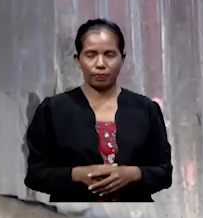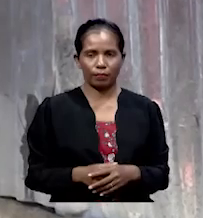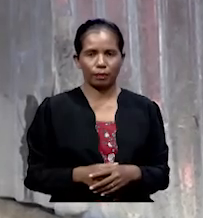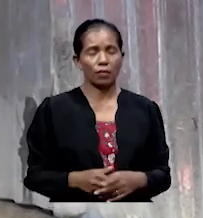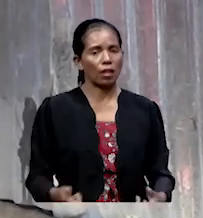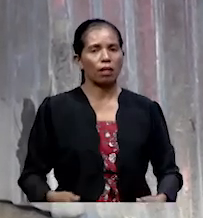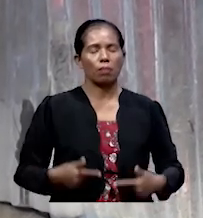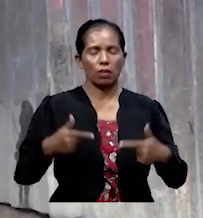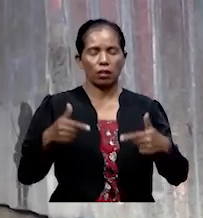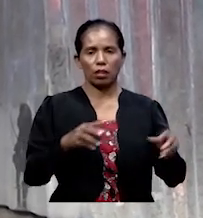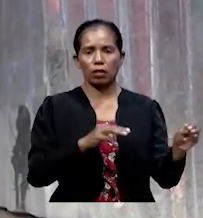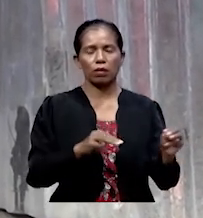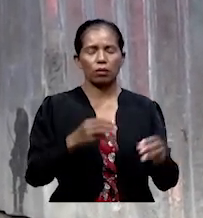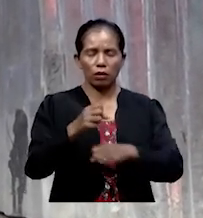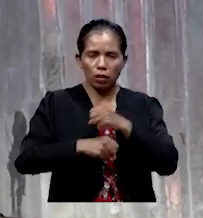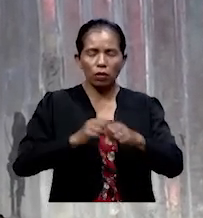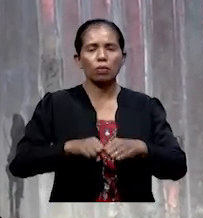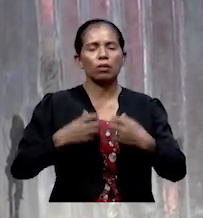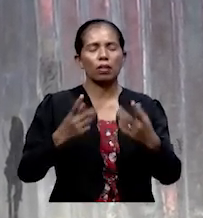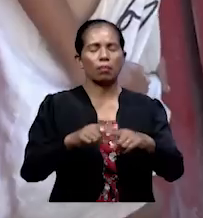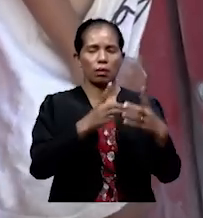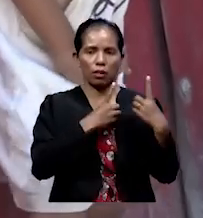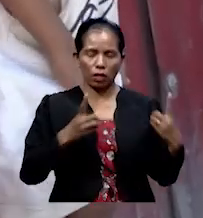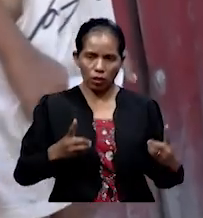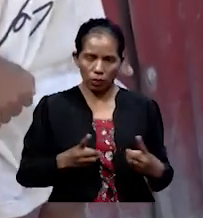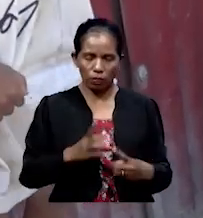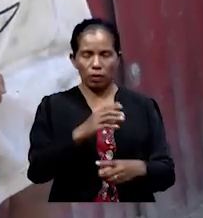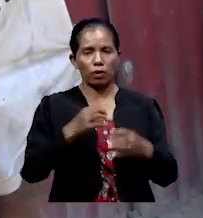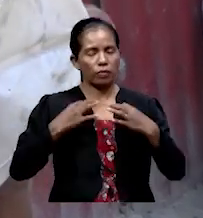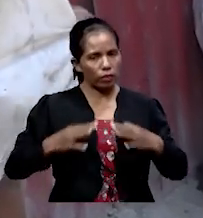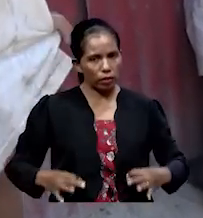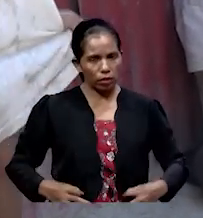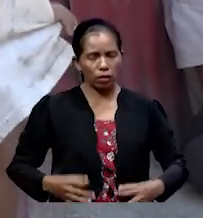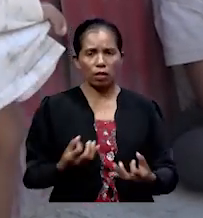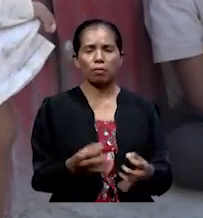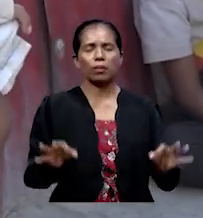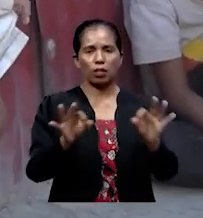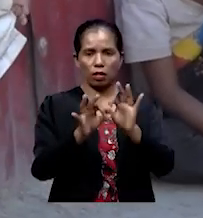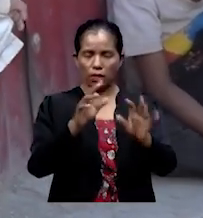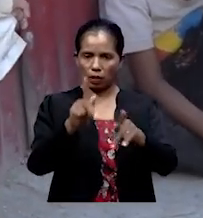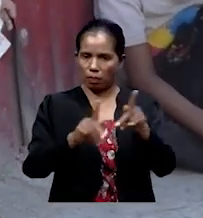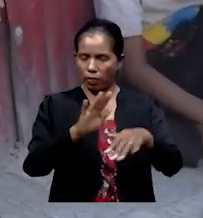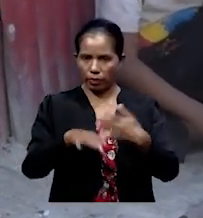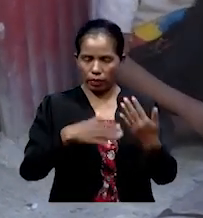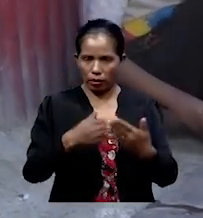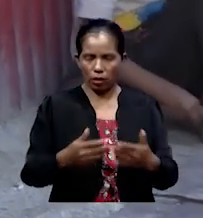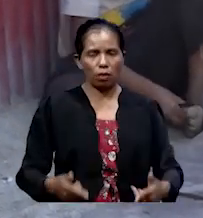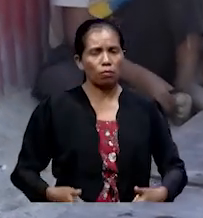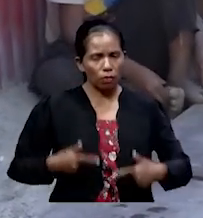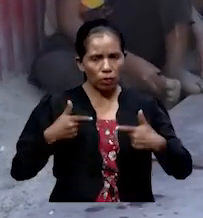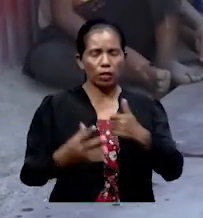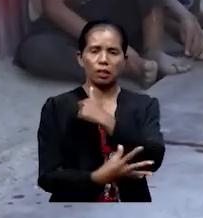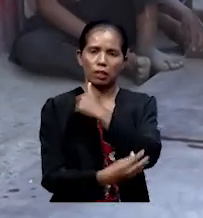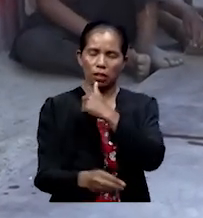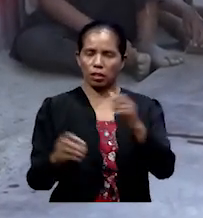Moris ne atumuki to insa mabe domi no kondisyon fiziku ne importante ba ema hotu-hotu. Moris kiak laos